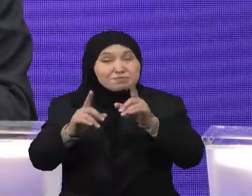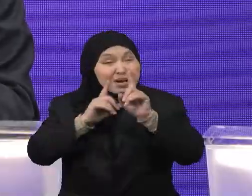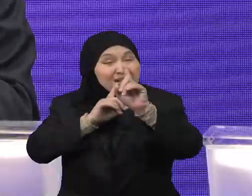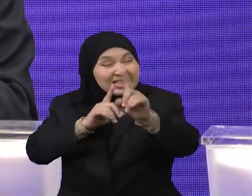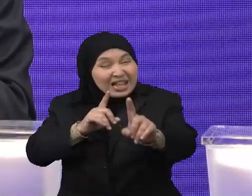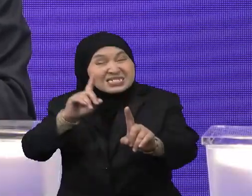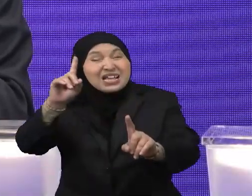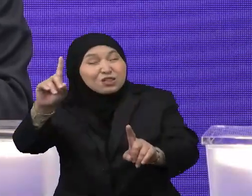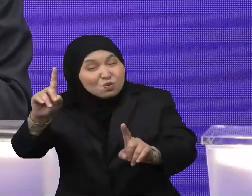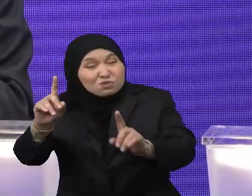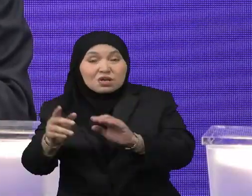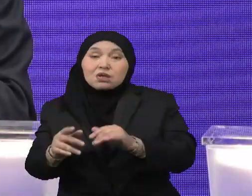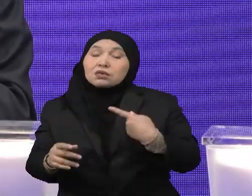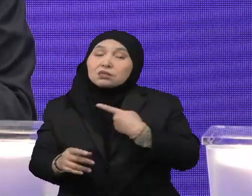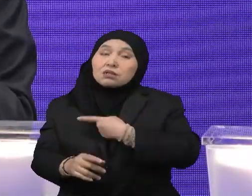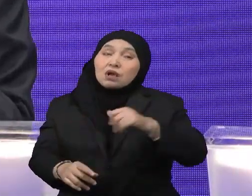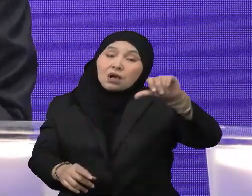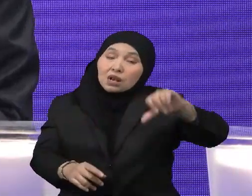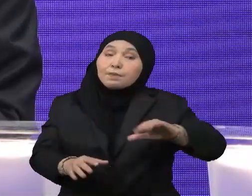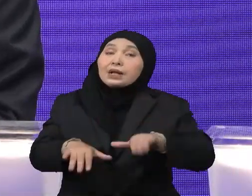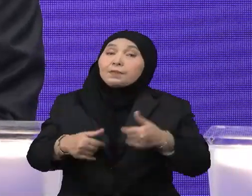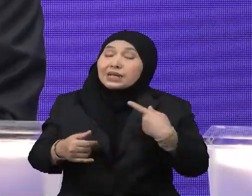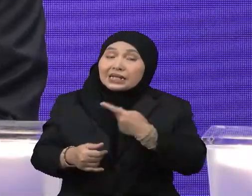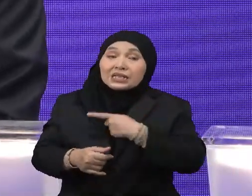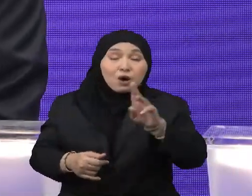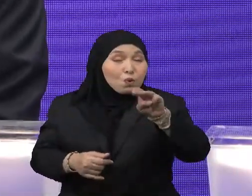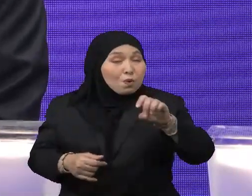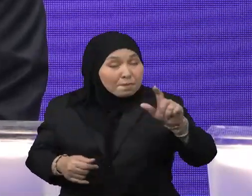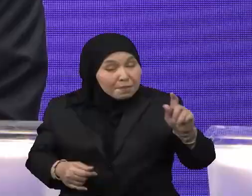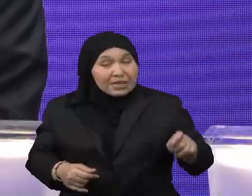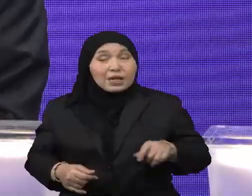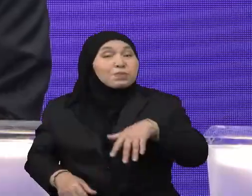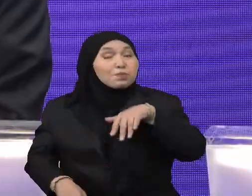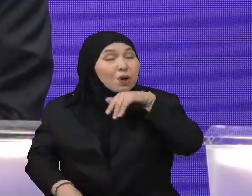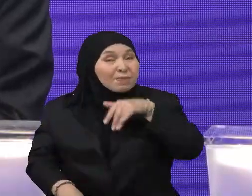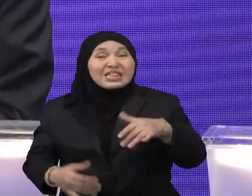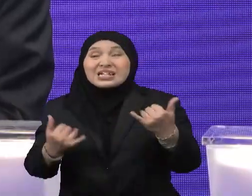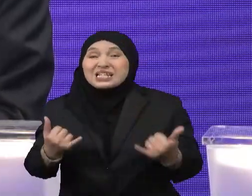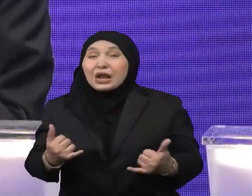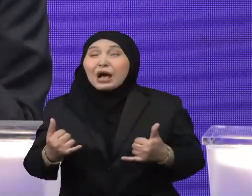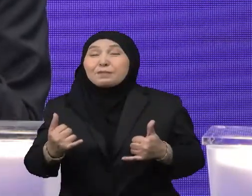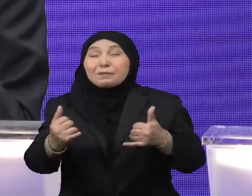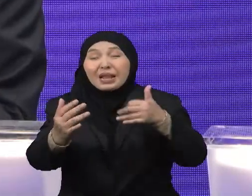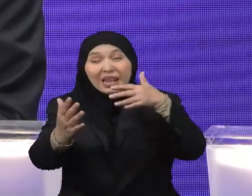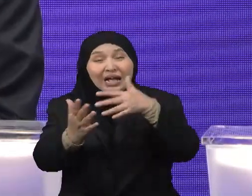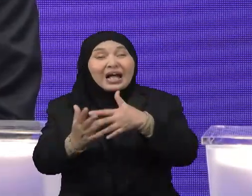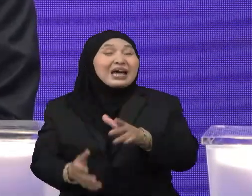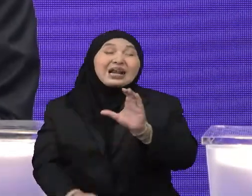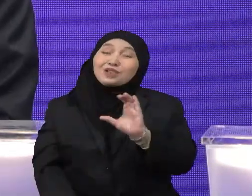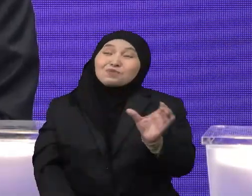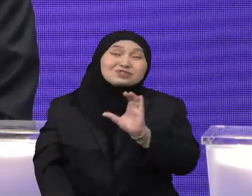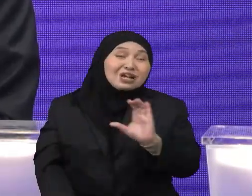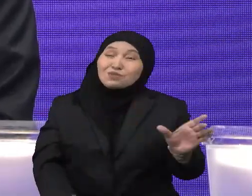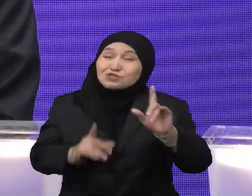dan kita telah kalah dalam peperangan tersebut Bagaimana perlu umat Nabi Muhammad SAW yang sekarang melanggar enggak ratusan